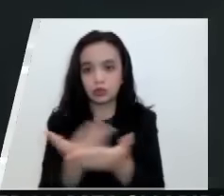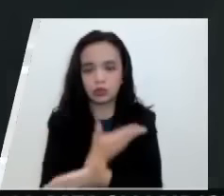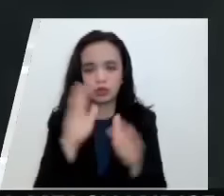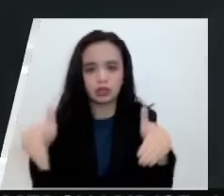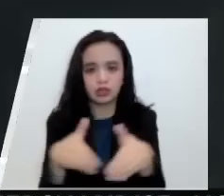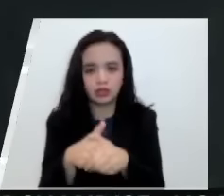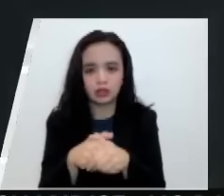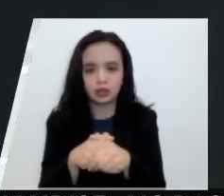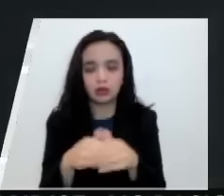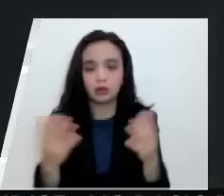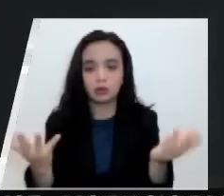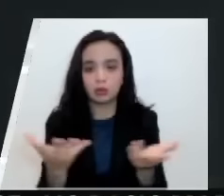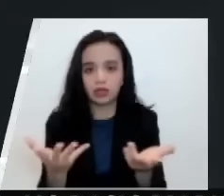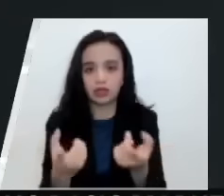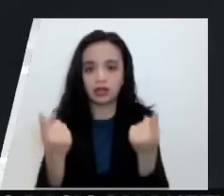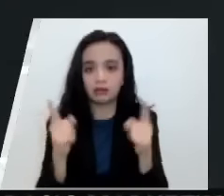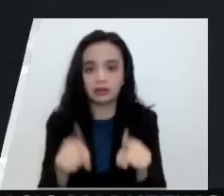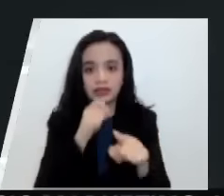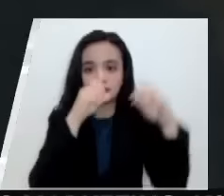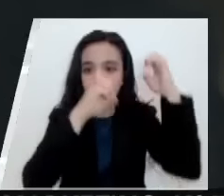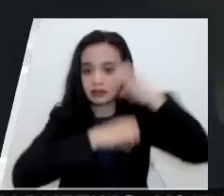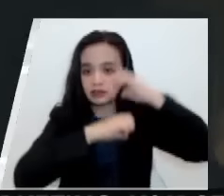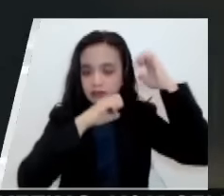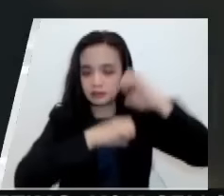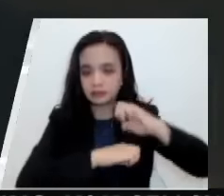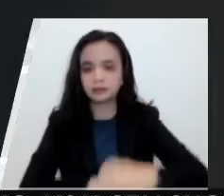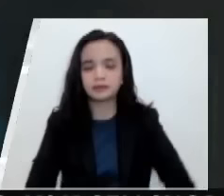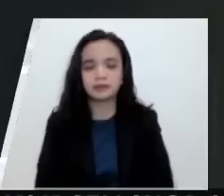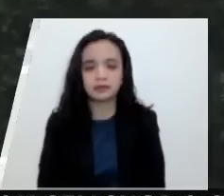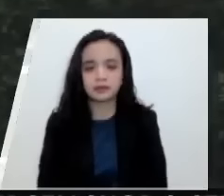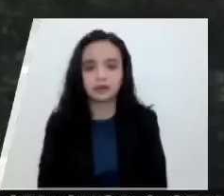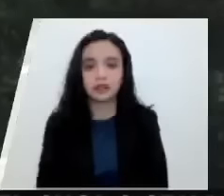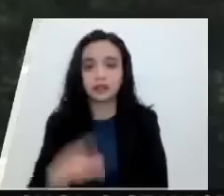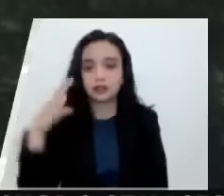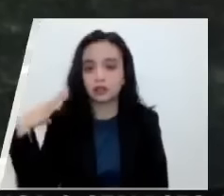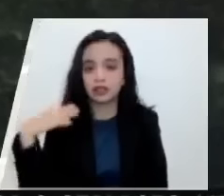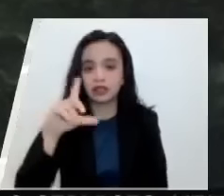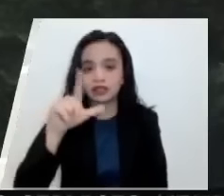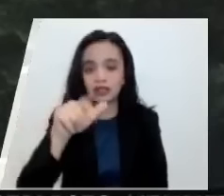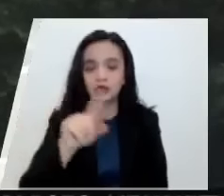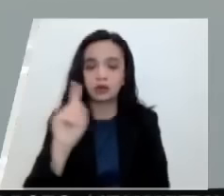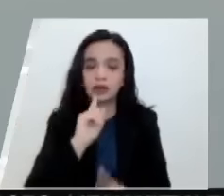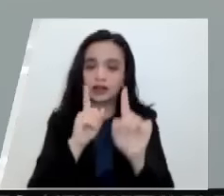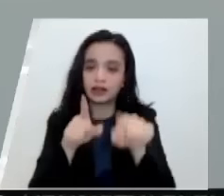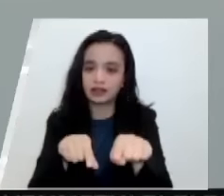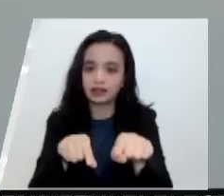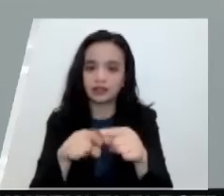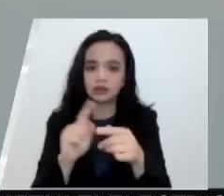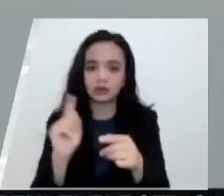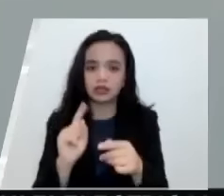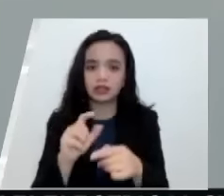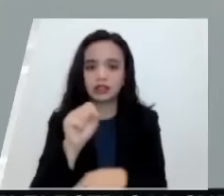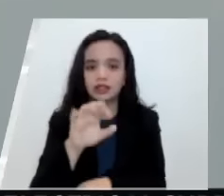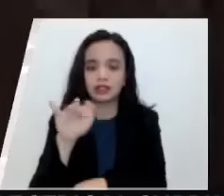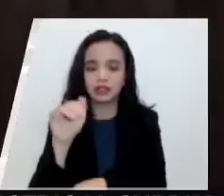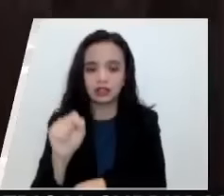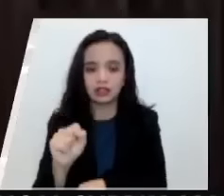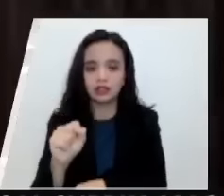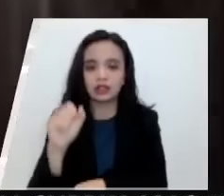hindi inaasahang pangyayaring ito? Abangan mamaya ang mga sagot sa back-to-back series na Asawa ng Asawa